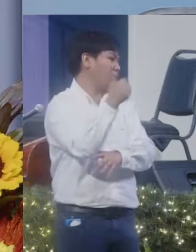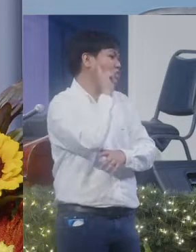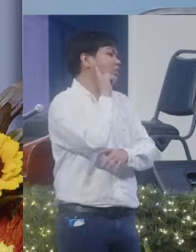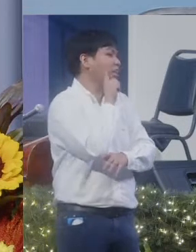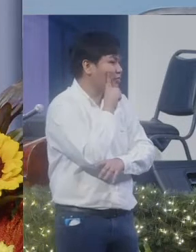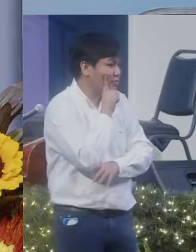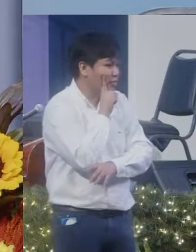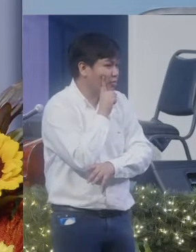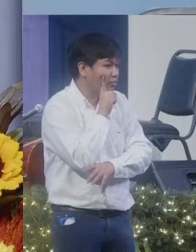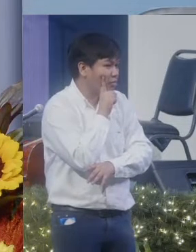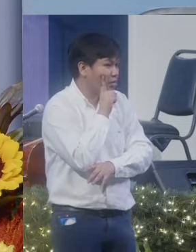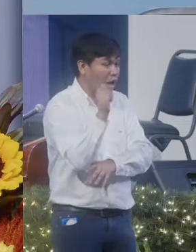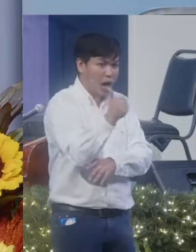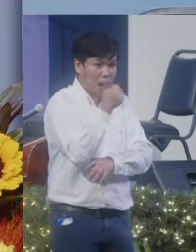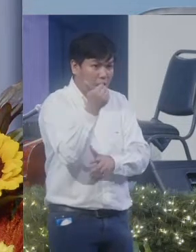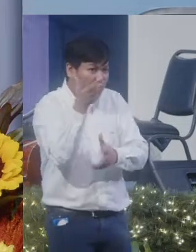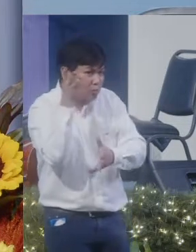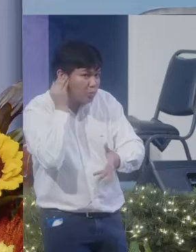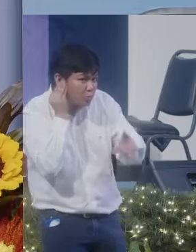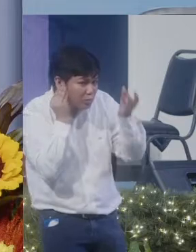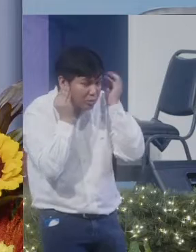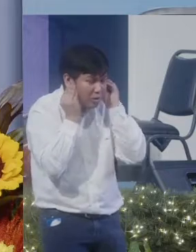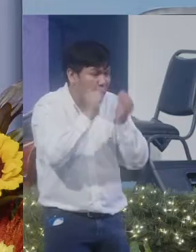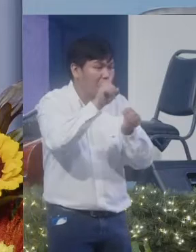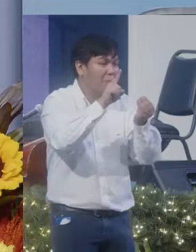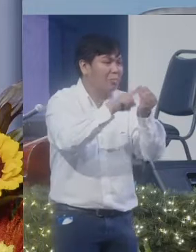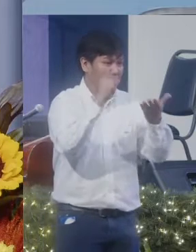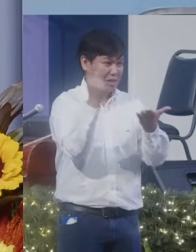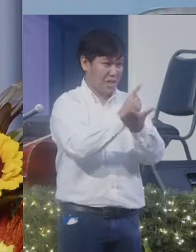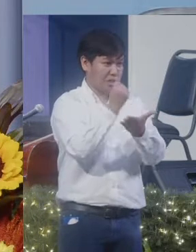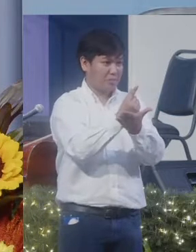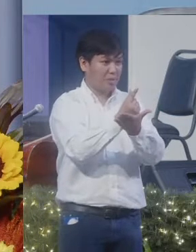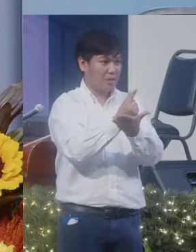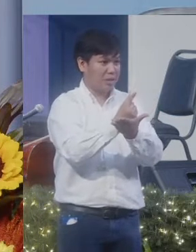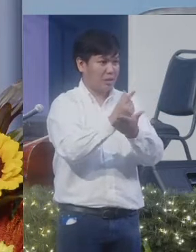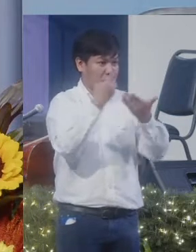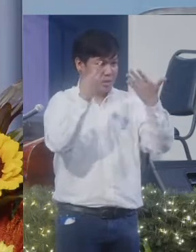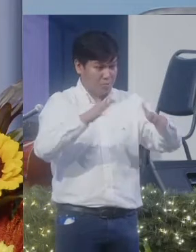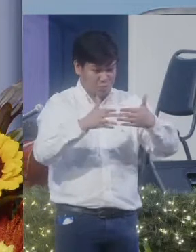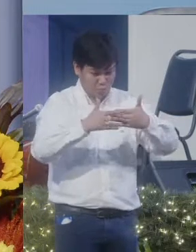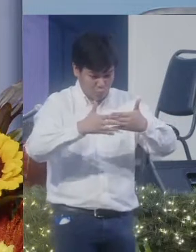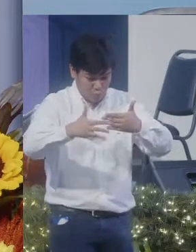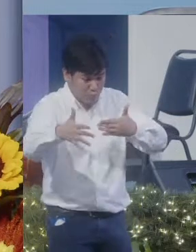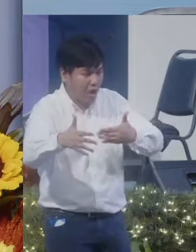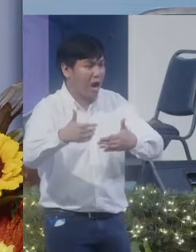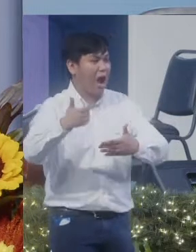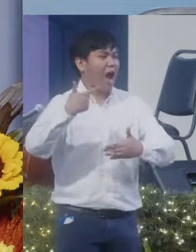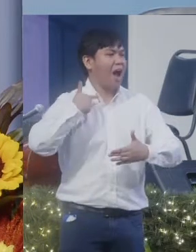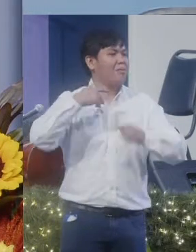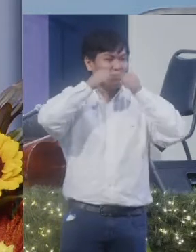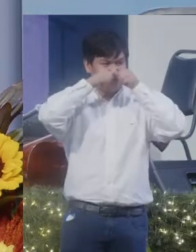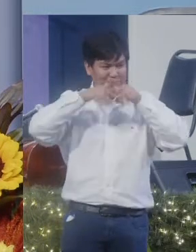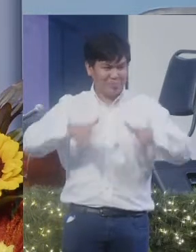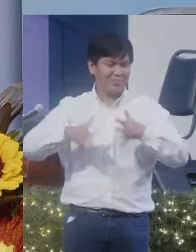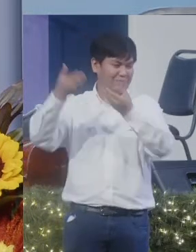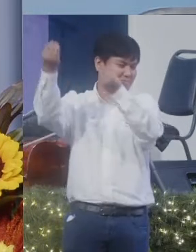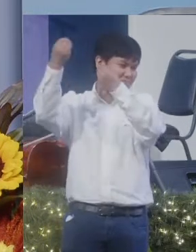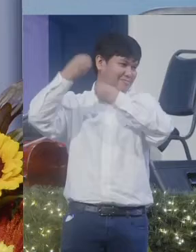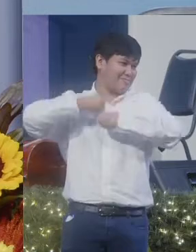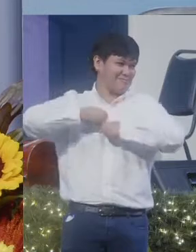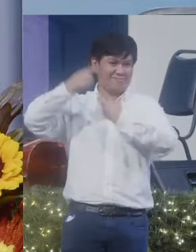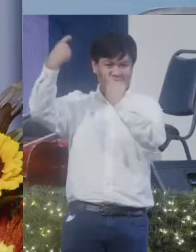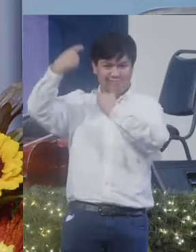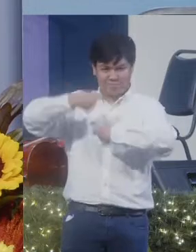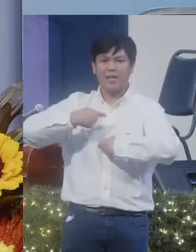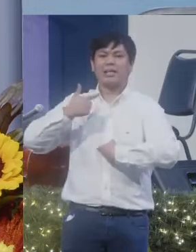at upang tayo ay pagpalain din niya. Ganun po ang nangyari kay Simon. Pero ang bottom line po dito